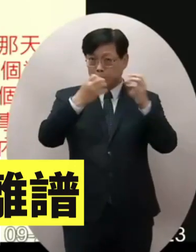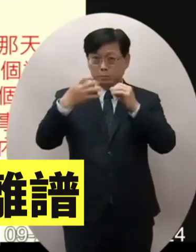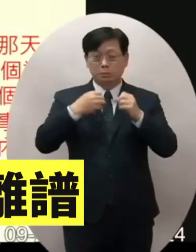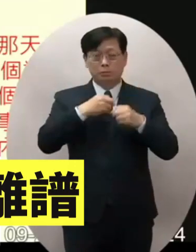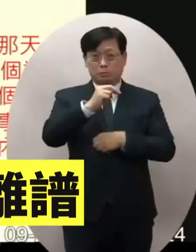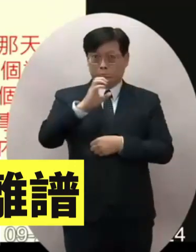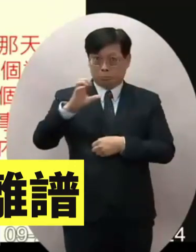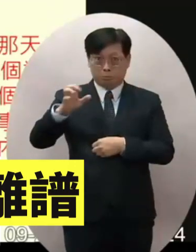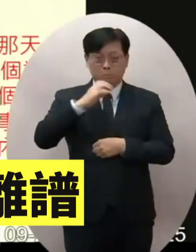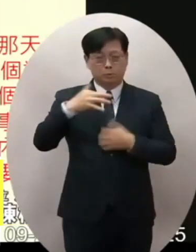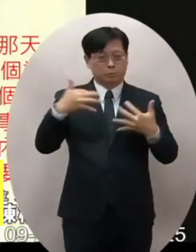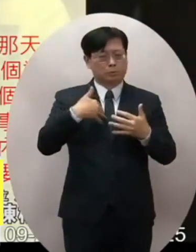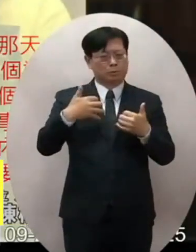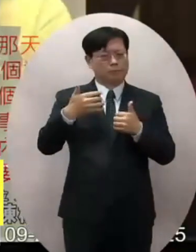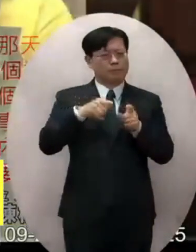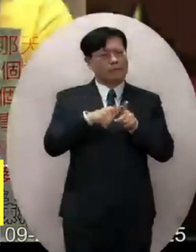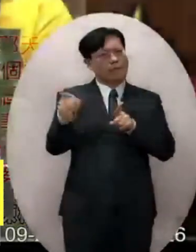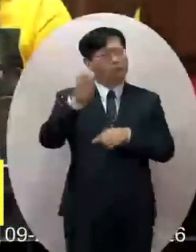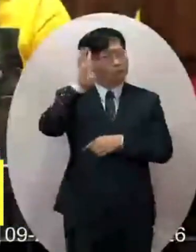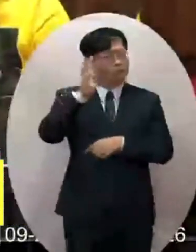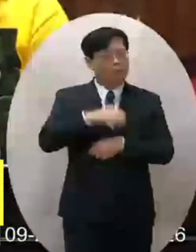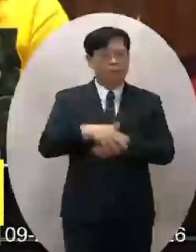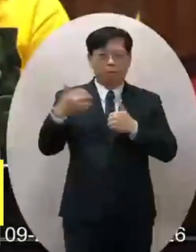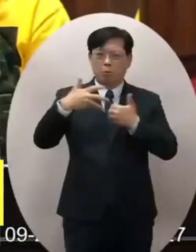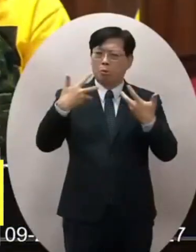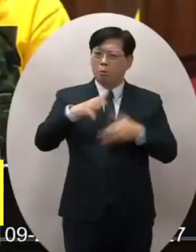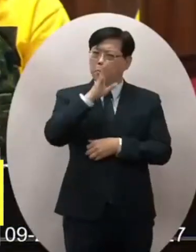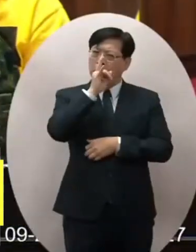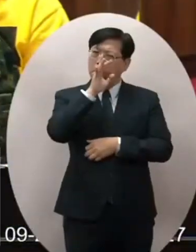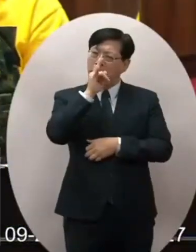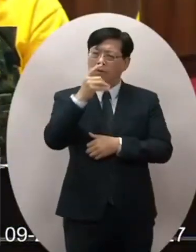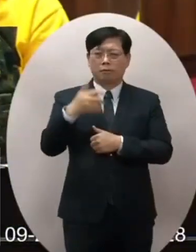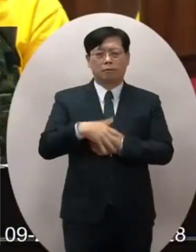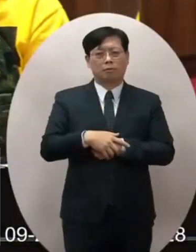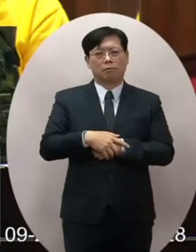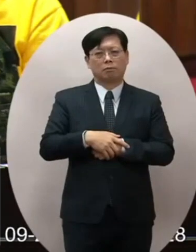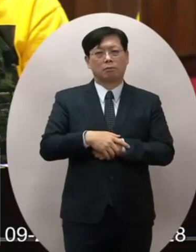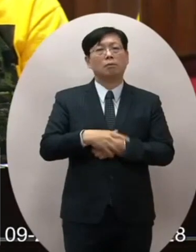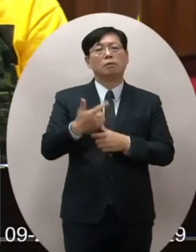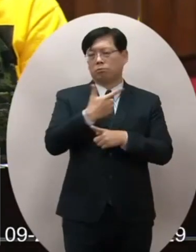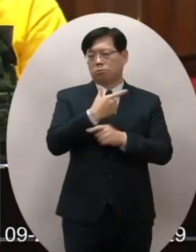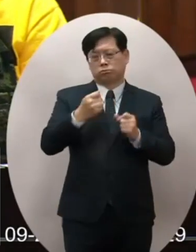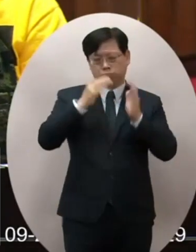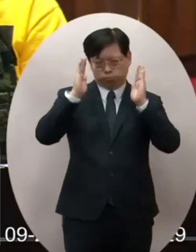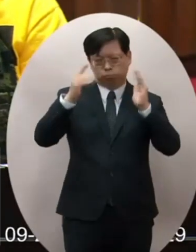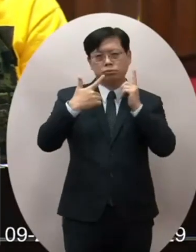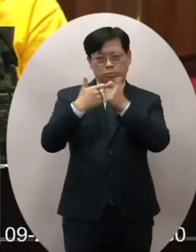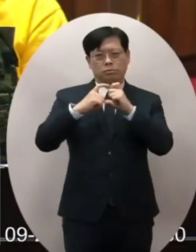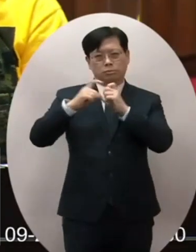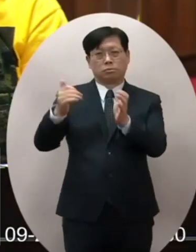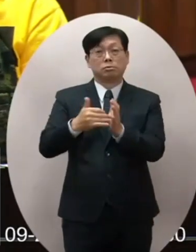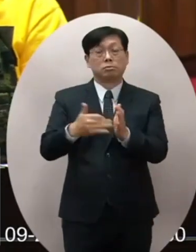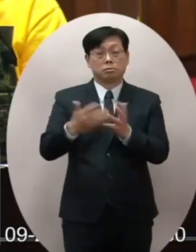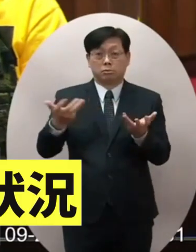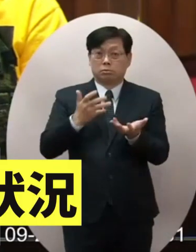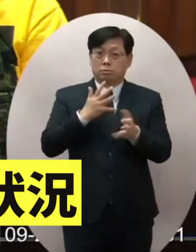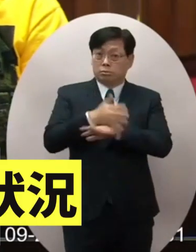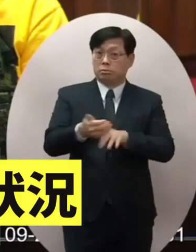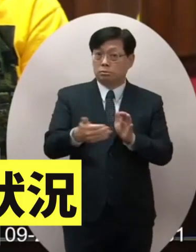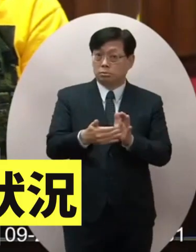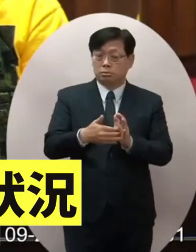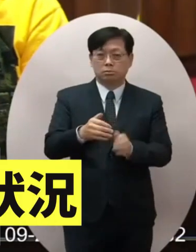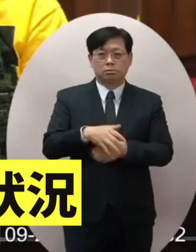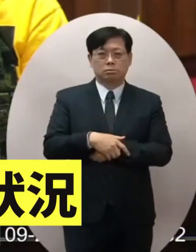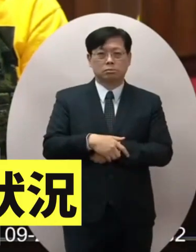那天问的问题非常离谱，问了很多奇奇怪怪问题，我们也都很谨慎的回应。当天事情一过以后，我